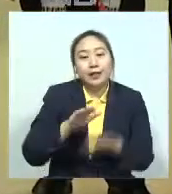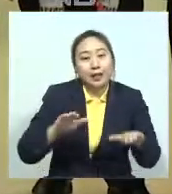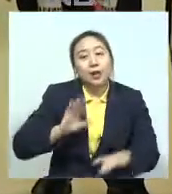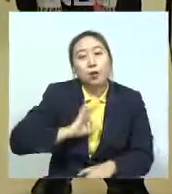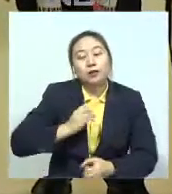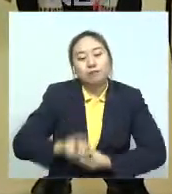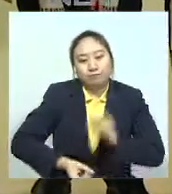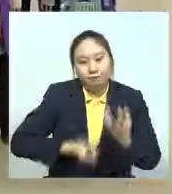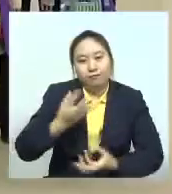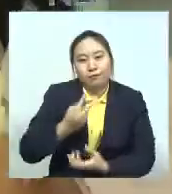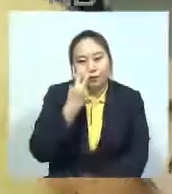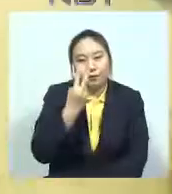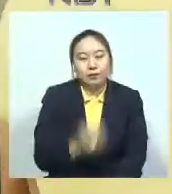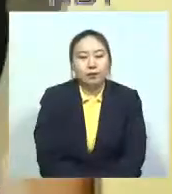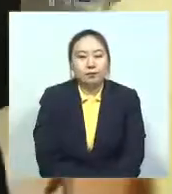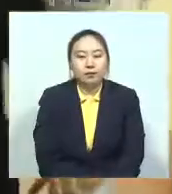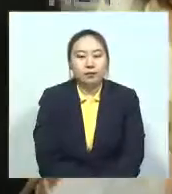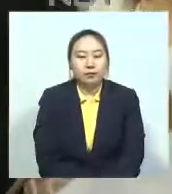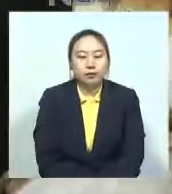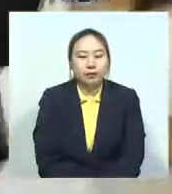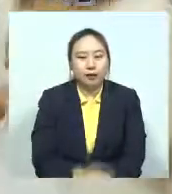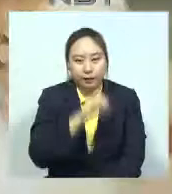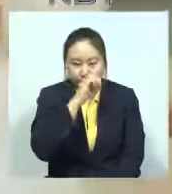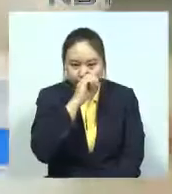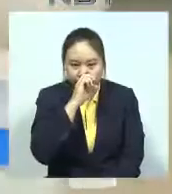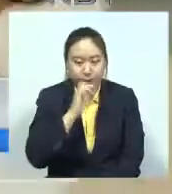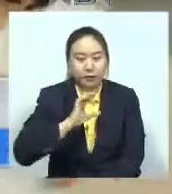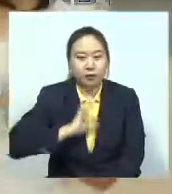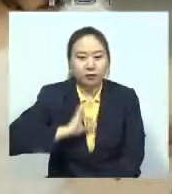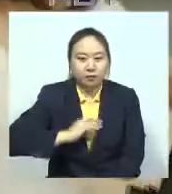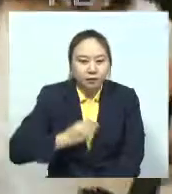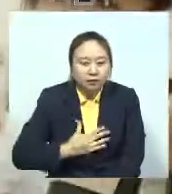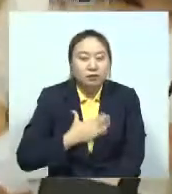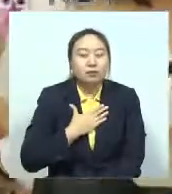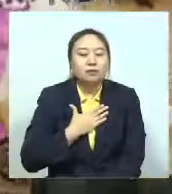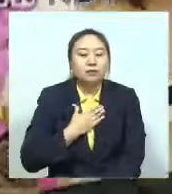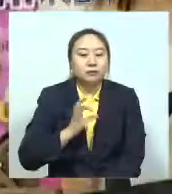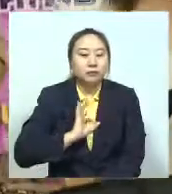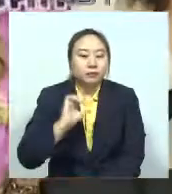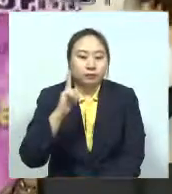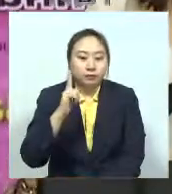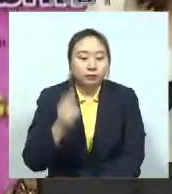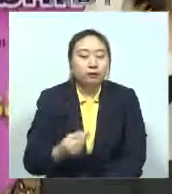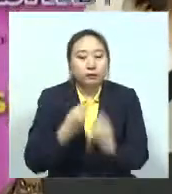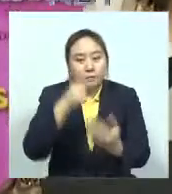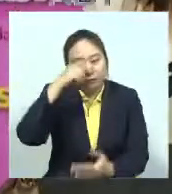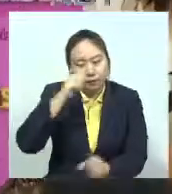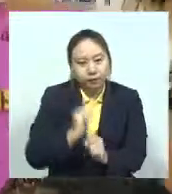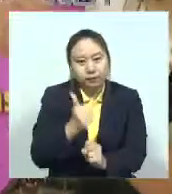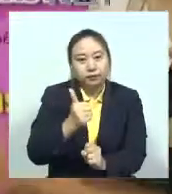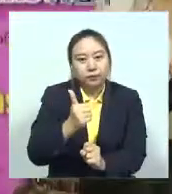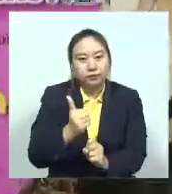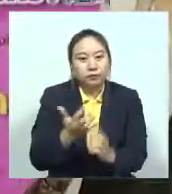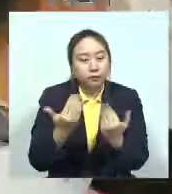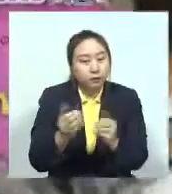หน่อยค่ะ ก็รู้สึกภาคภูมิใจครับที่ทําเหรียญทองให้กับประเทศชาติได้แต่ว่าสิ่งที่สําคัญก็คือมันไม่ใ